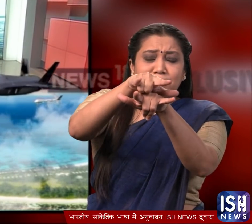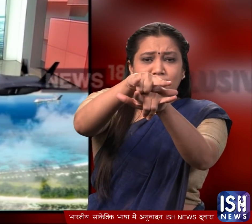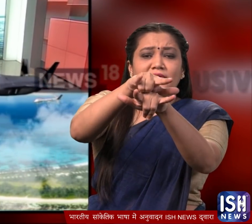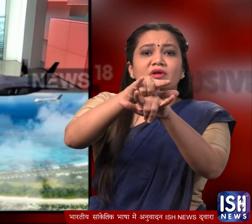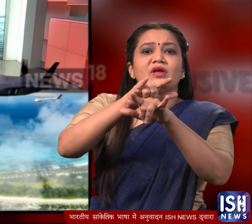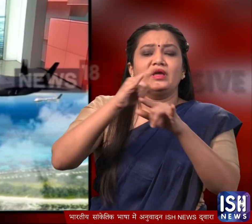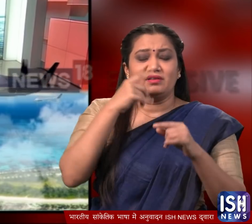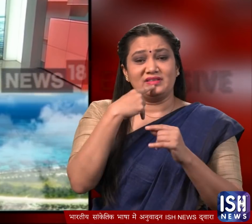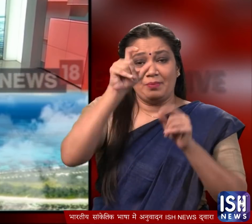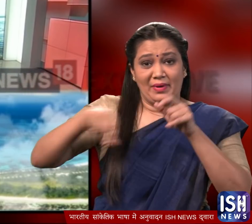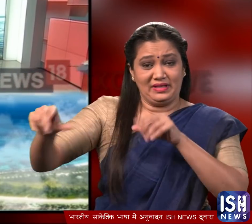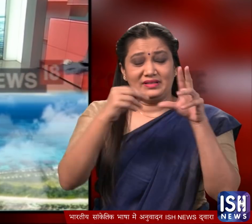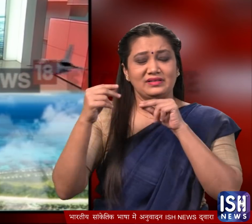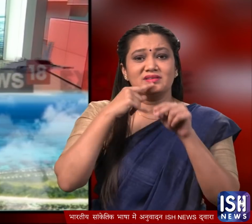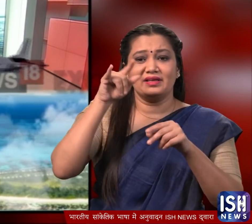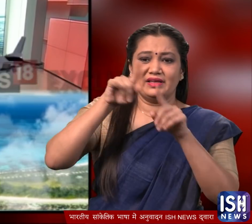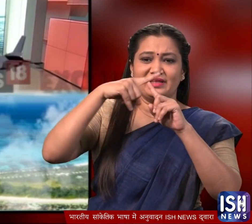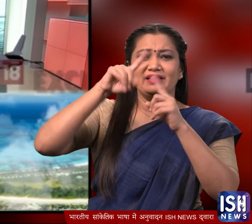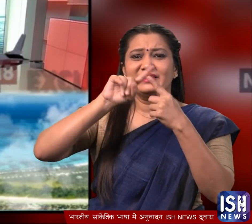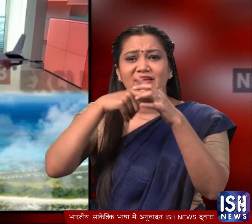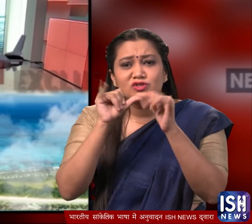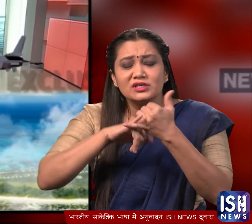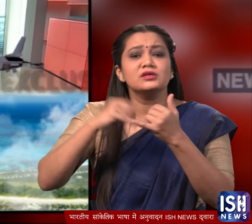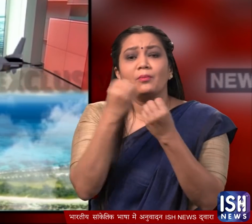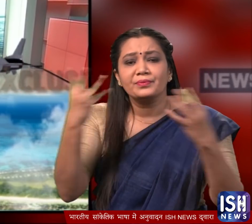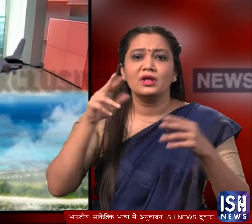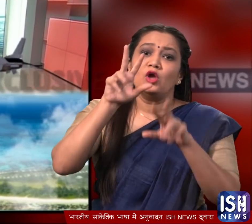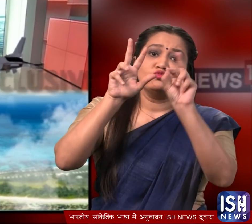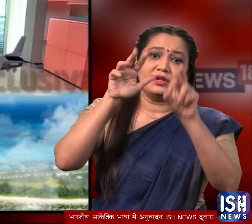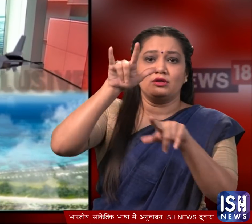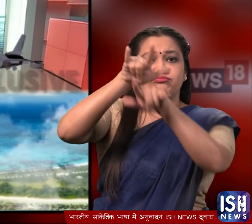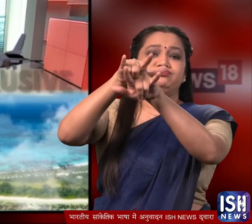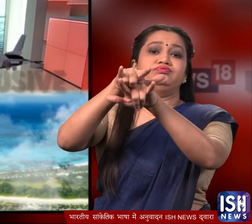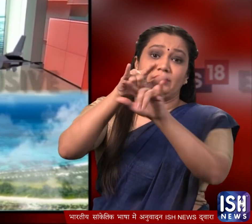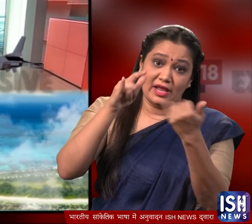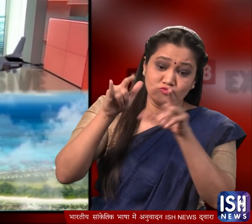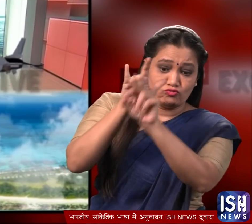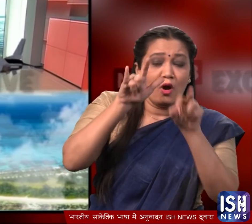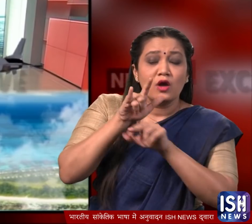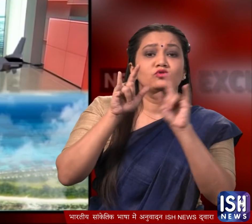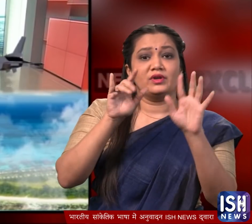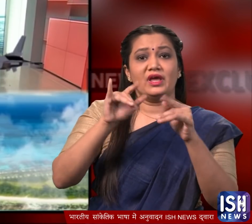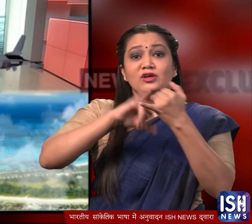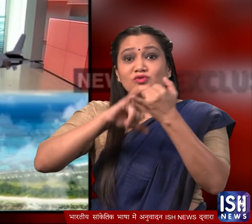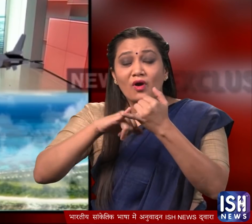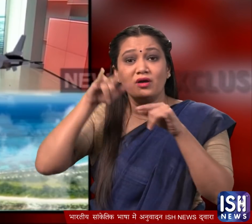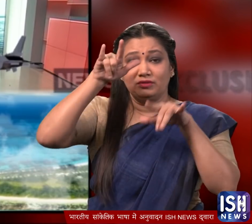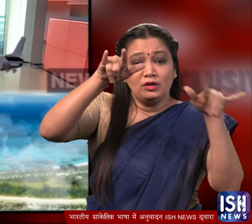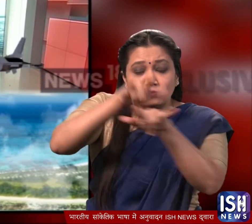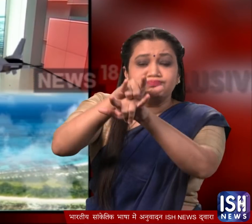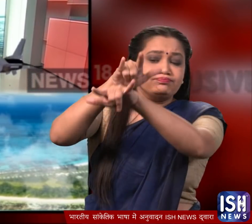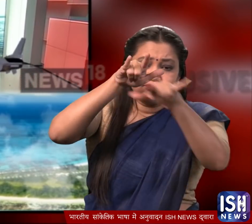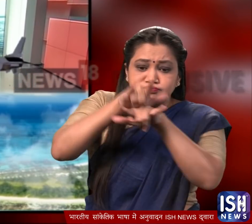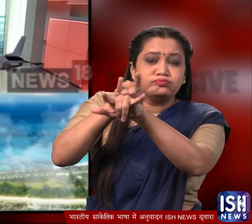सकेंगे। दावा किया जा रहा है कि एक तेजस इस तरह के 20 ड्रोन लेकर उड़ान भर सकता है और इसी तरह सुखोई ऐसे 30